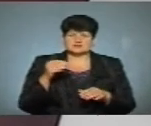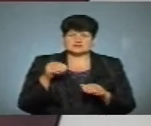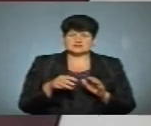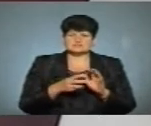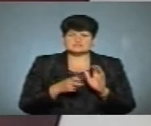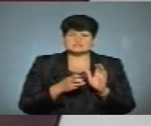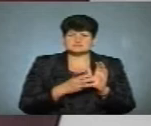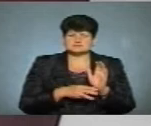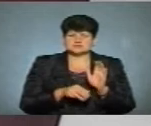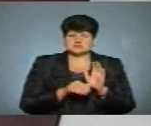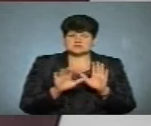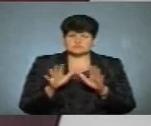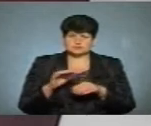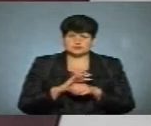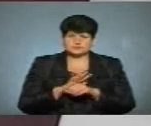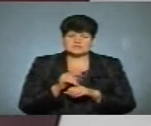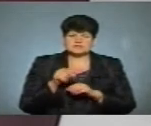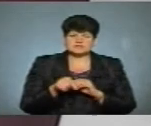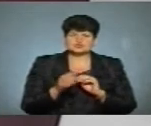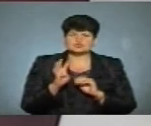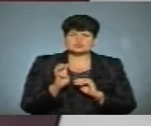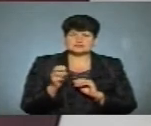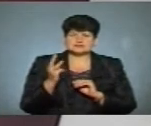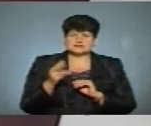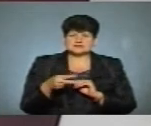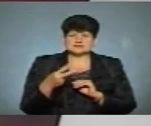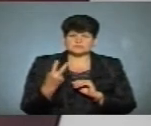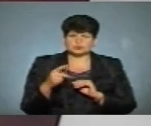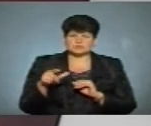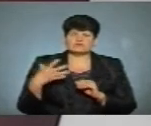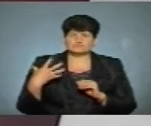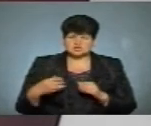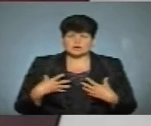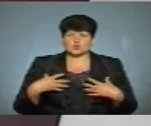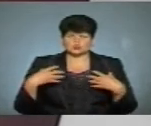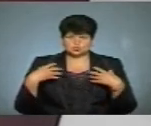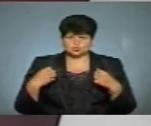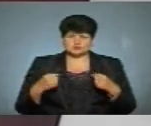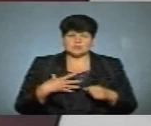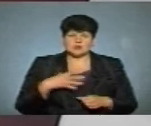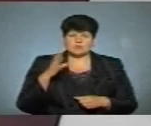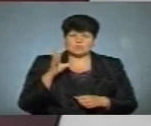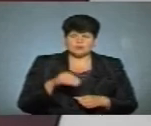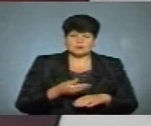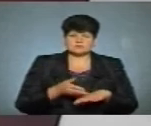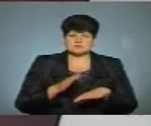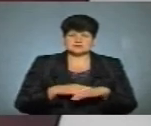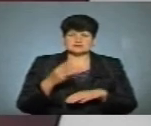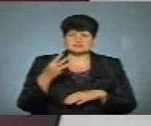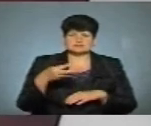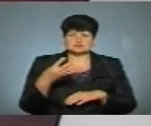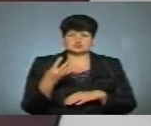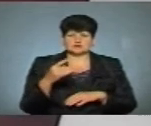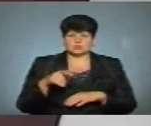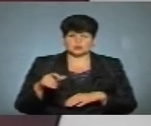2276 випадків COVID-19. З них 1432 особи вже одужали, померли через ускладнення 34